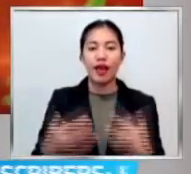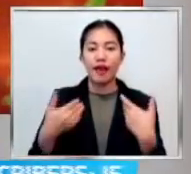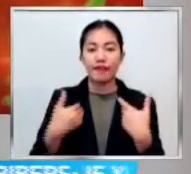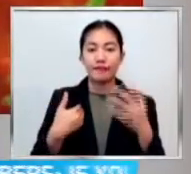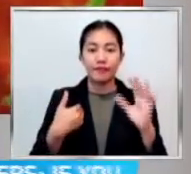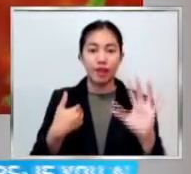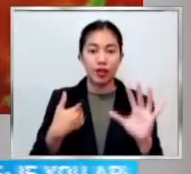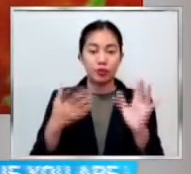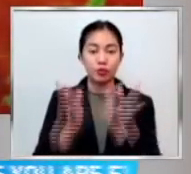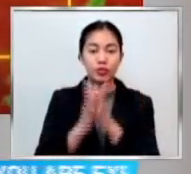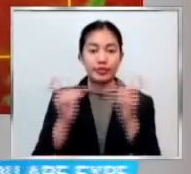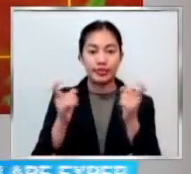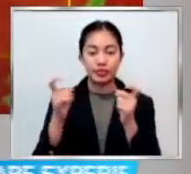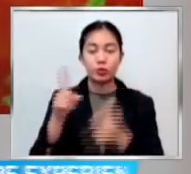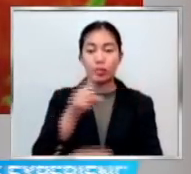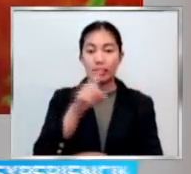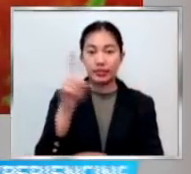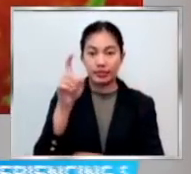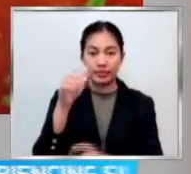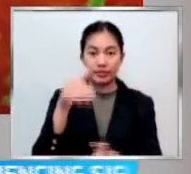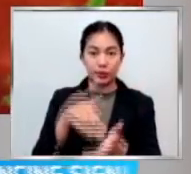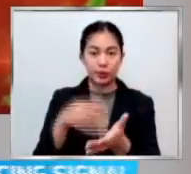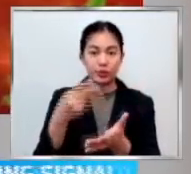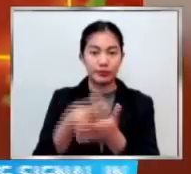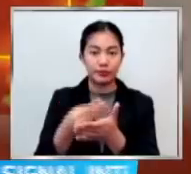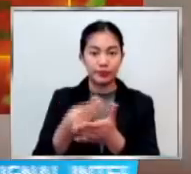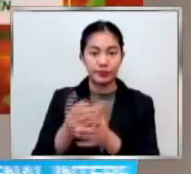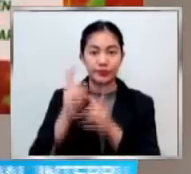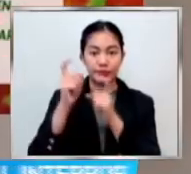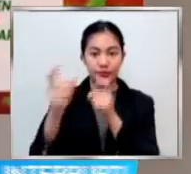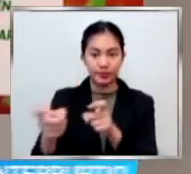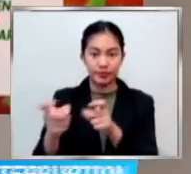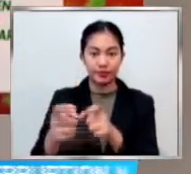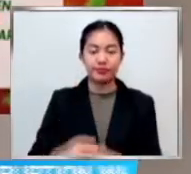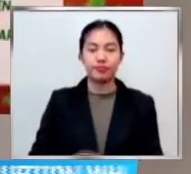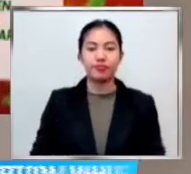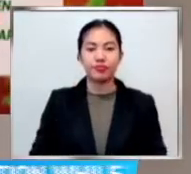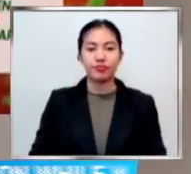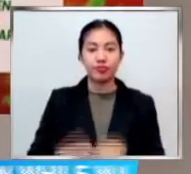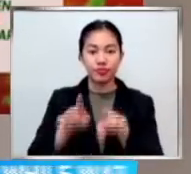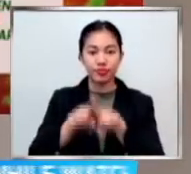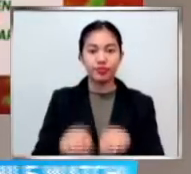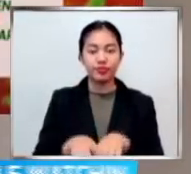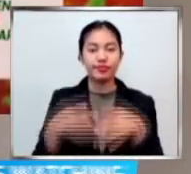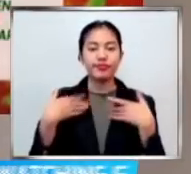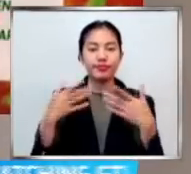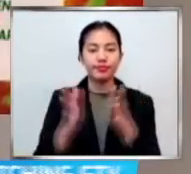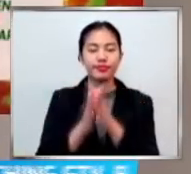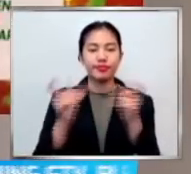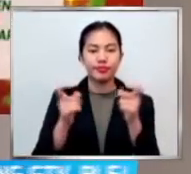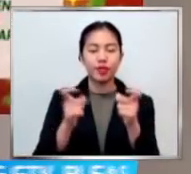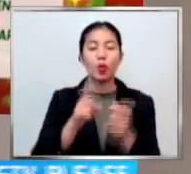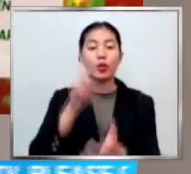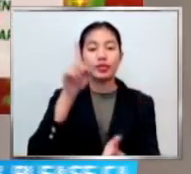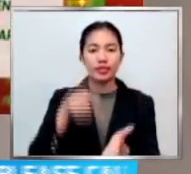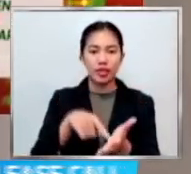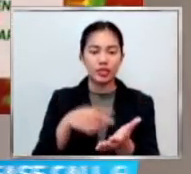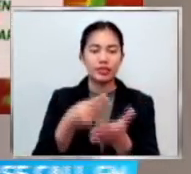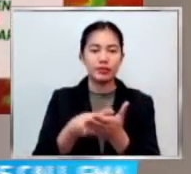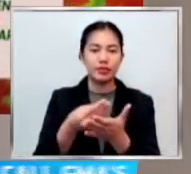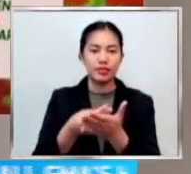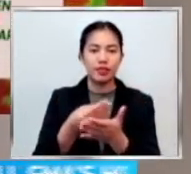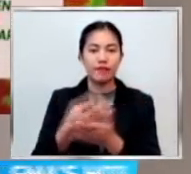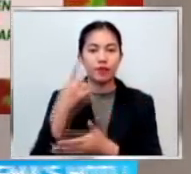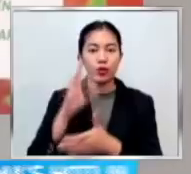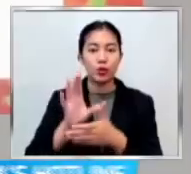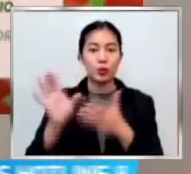tig 100,000 pesos Grand Aguinaldo cash package. Meron ding daily winners ng 1,000 pesos cash. Para po sa kompletong listahan